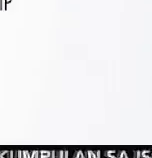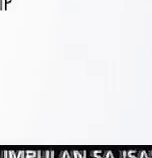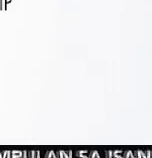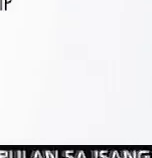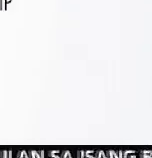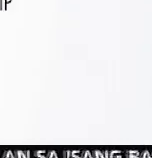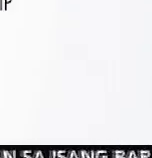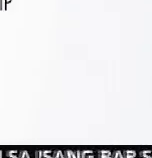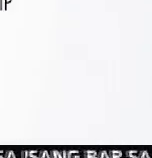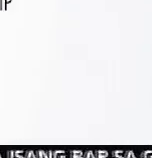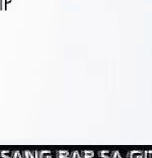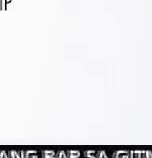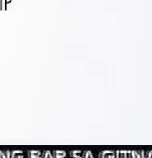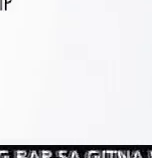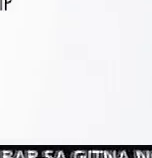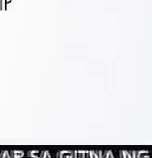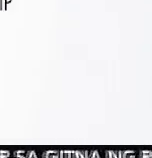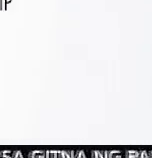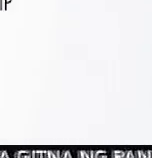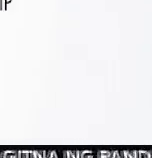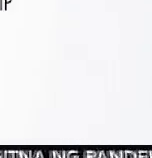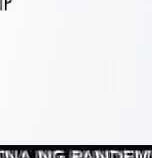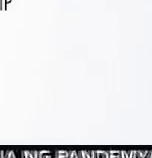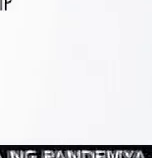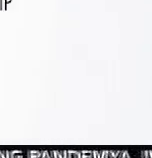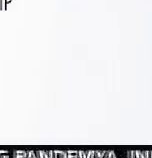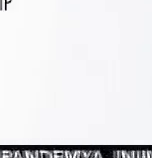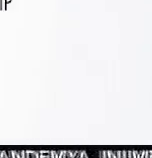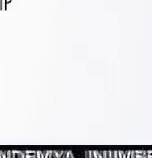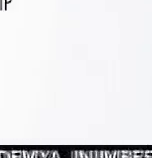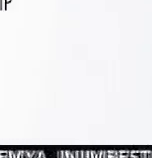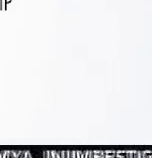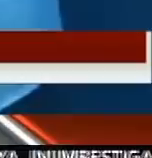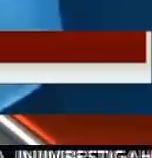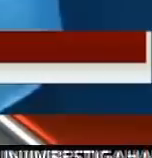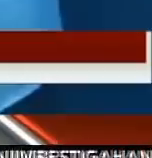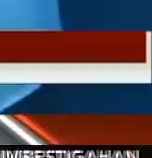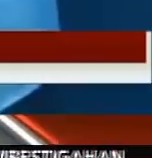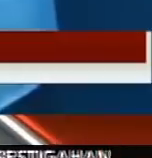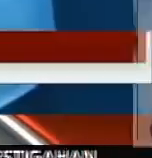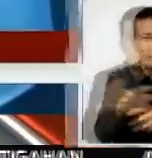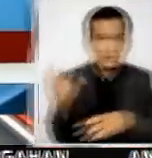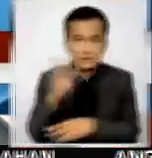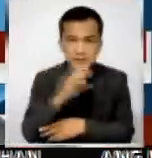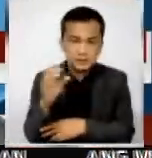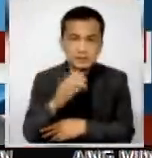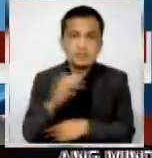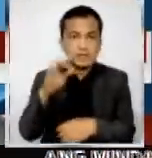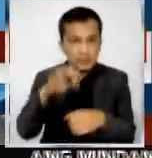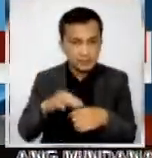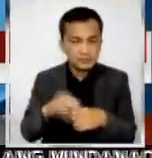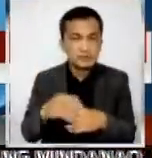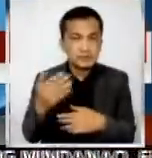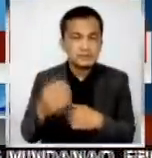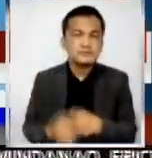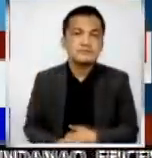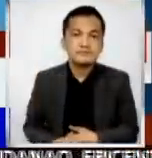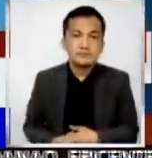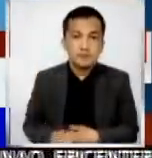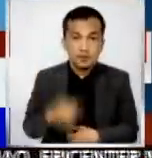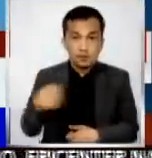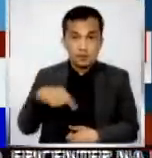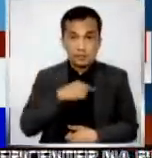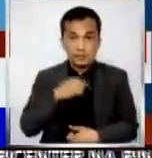mga pagbibenta ng mga produkto na for Christmas. Yung election spending, darating din yan. We welcome any attempt